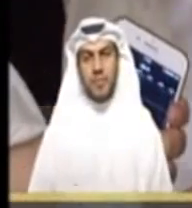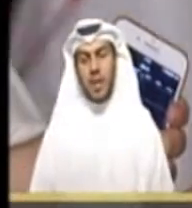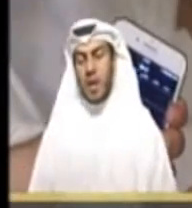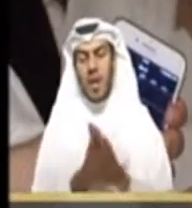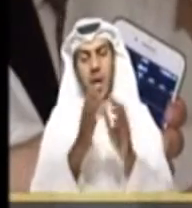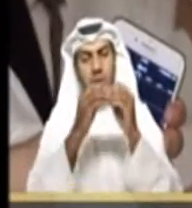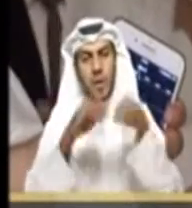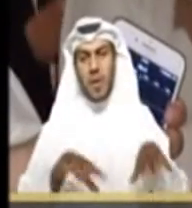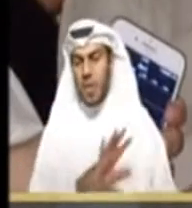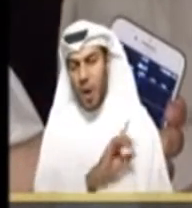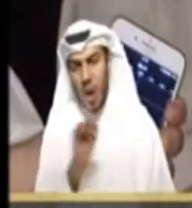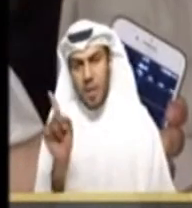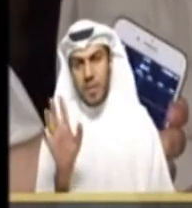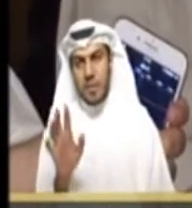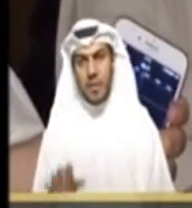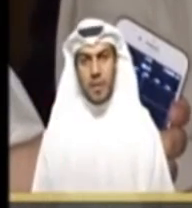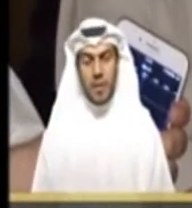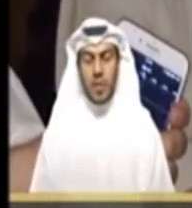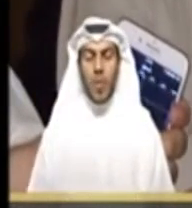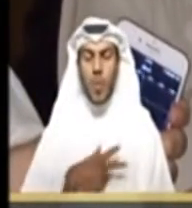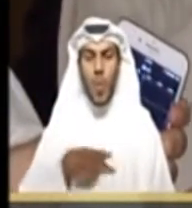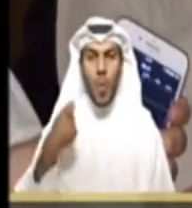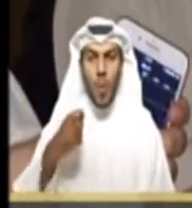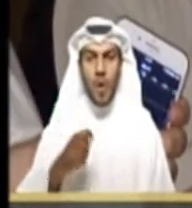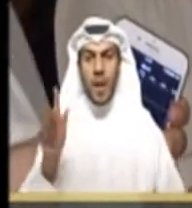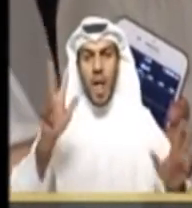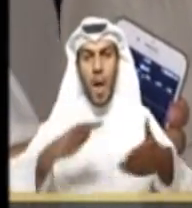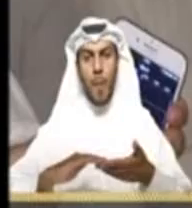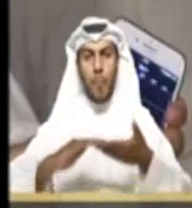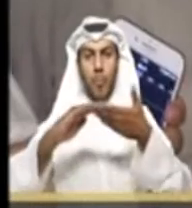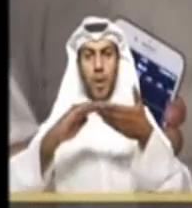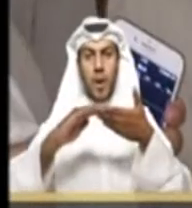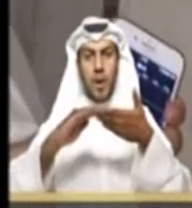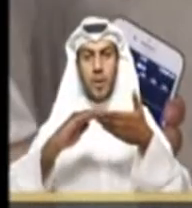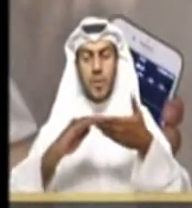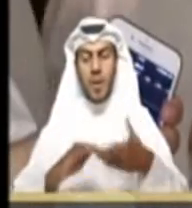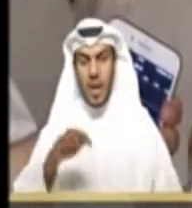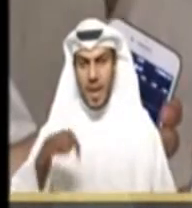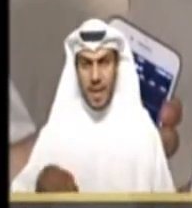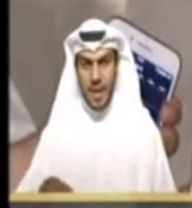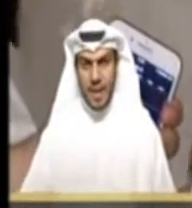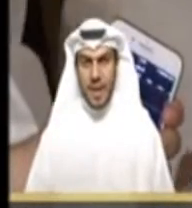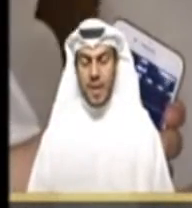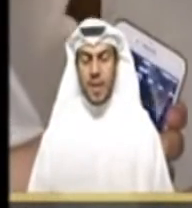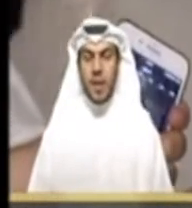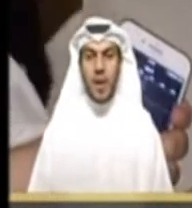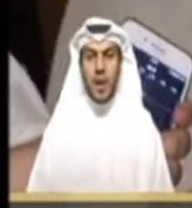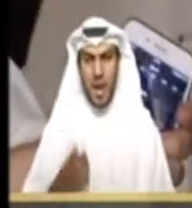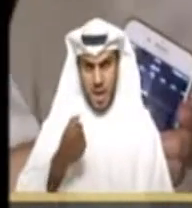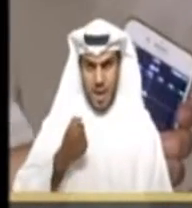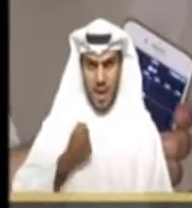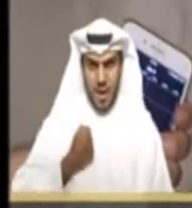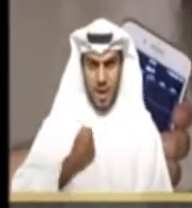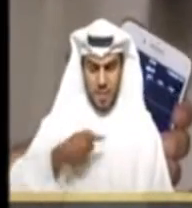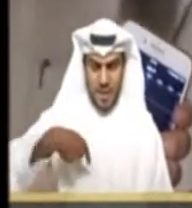في الوزير الأخ محمد العبدالله. ووفقا للائحة حددت جلسة الأربعاء الأول